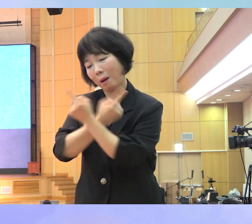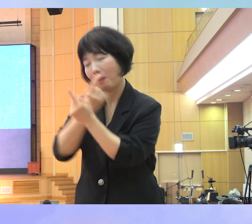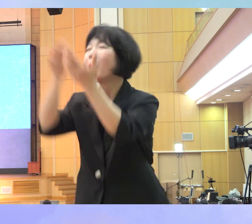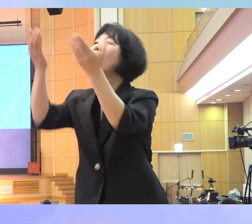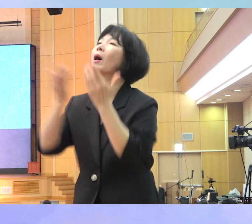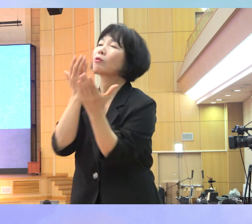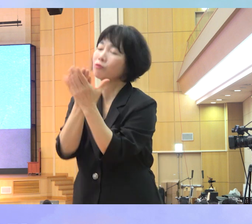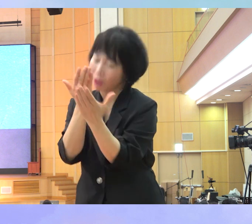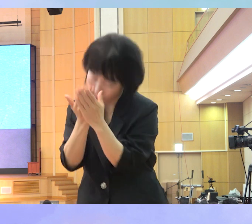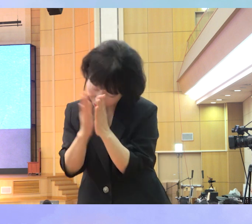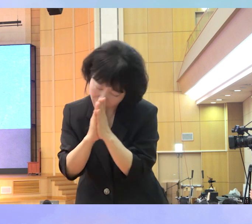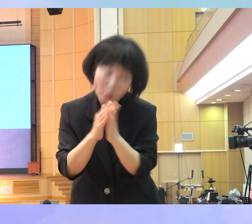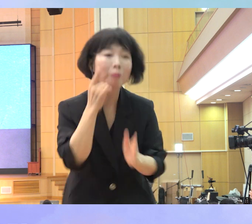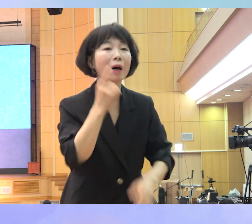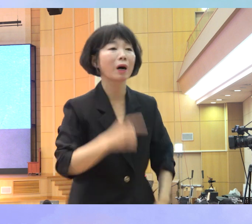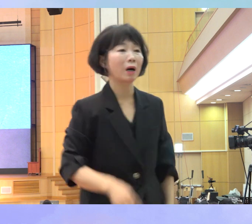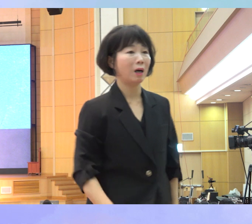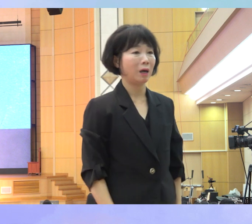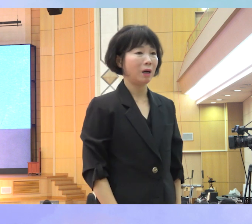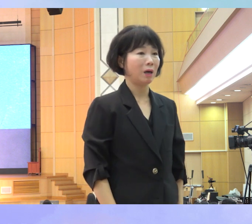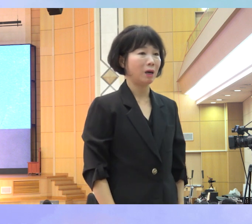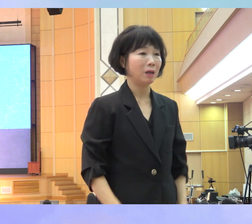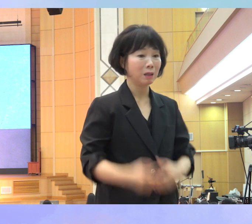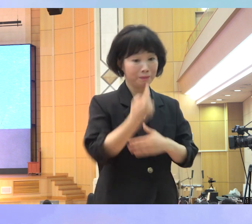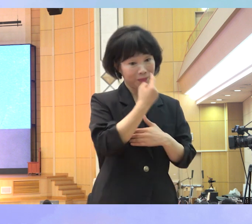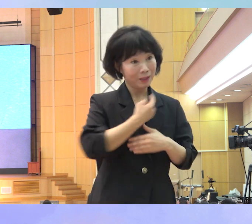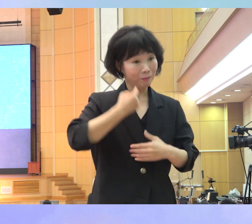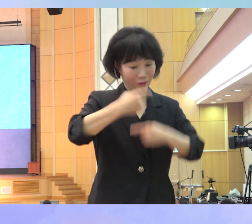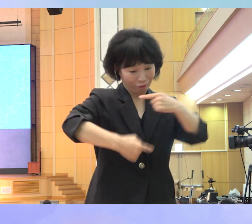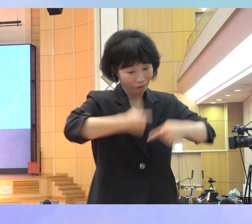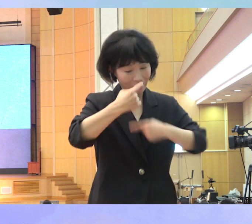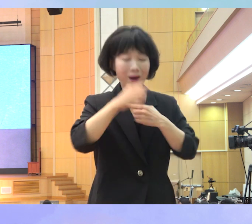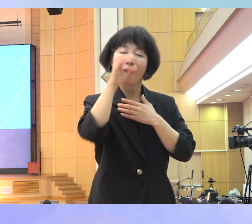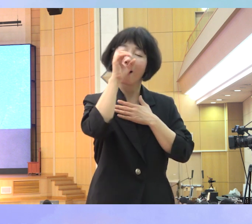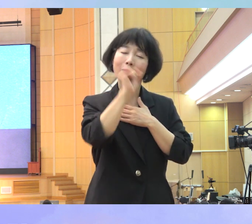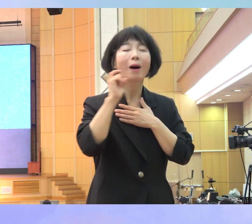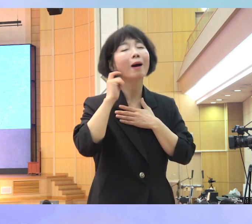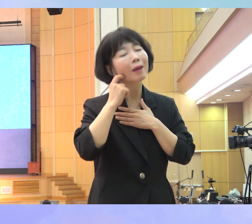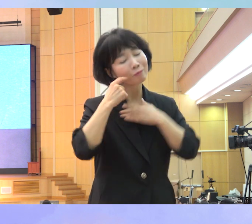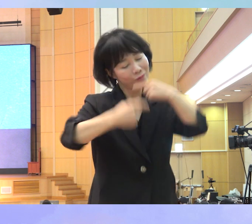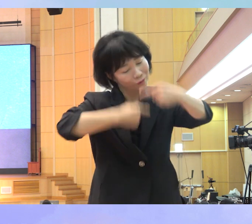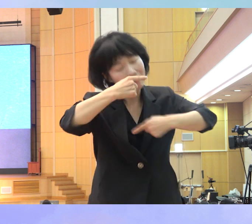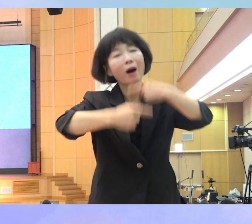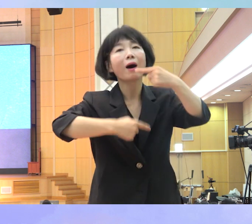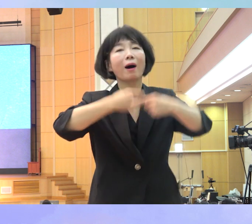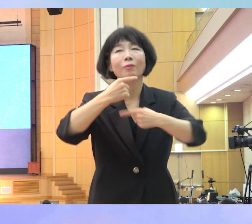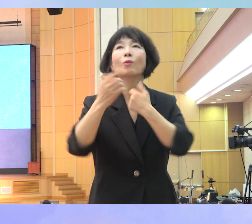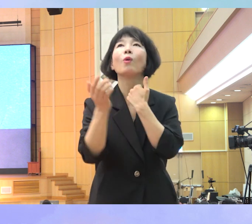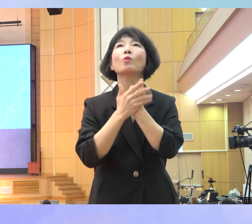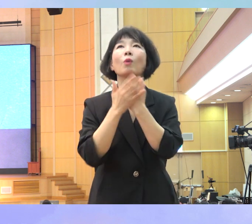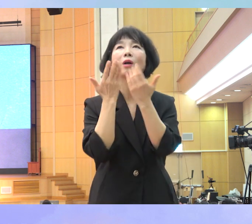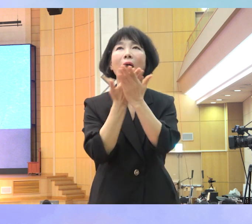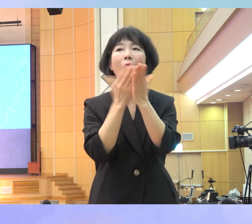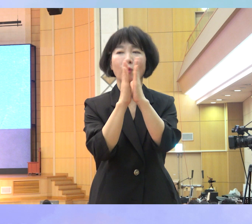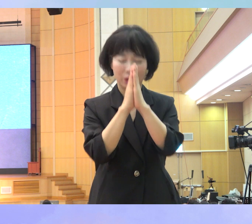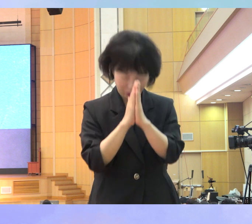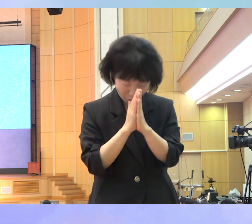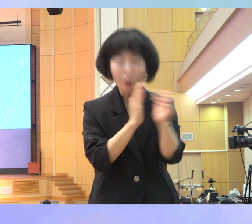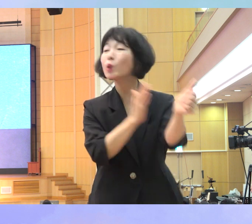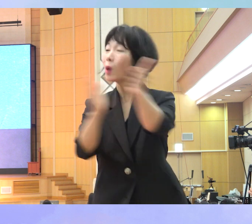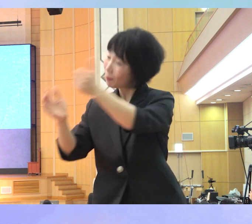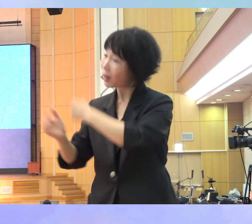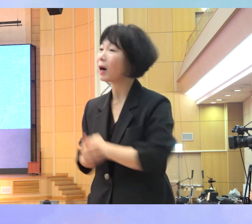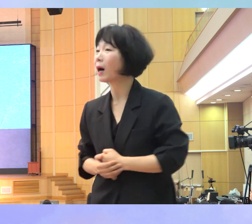선한 마음을 먹고 또 입술에는 선한 크리스천의 말이, 언어가 사용되게 하여